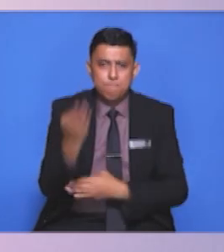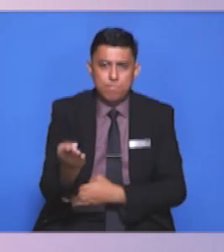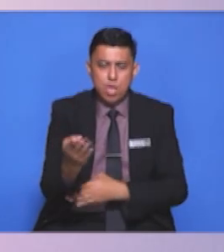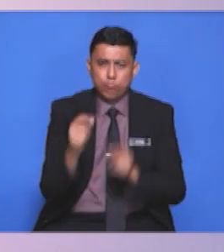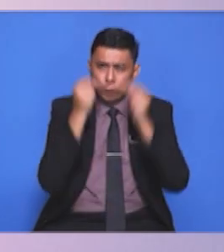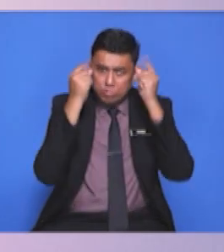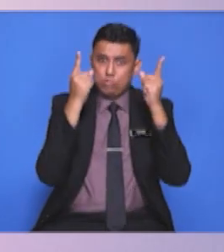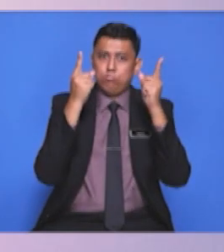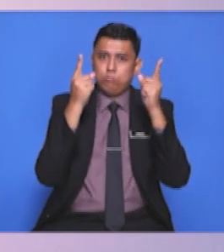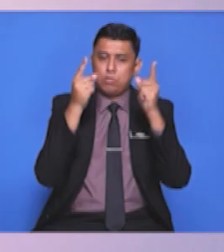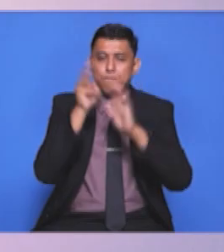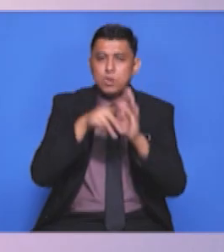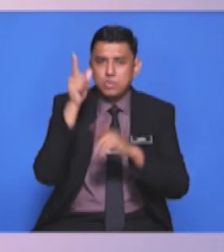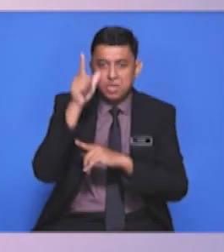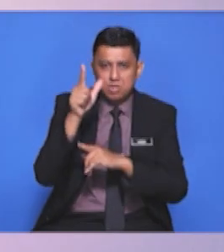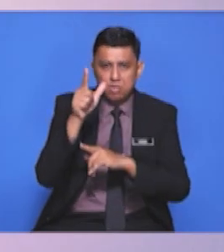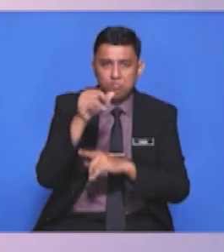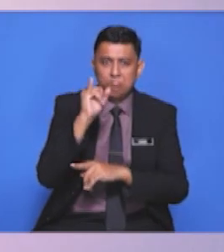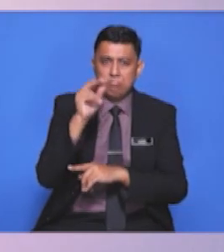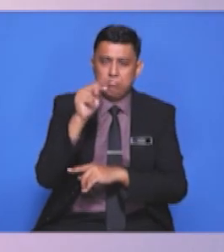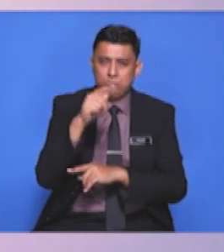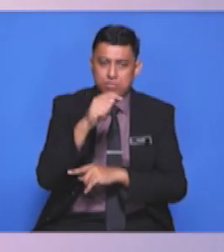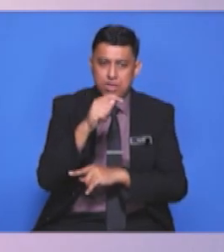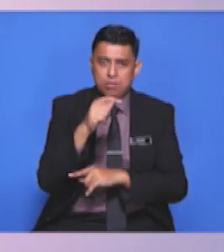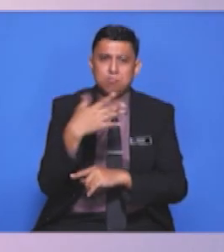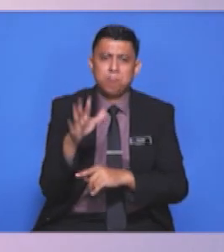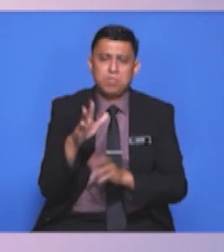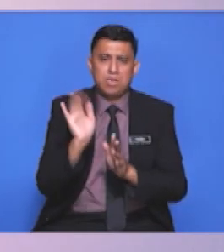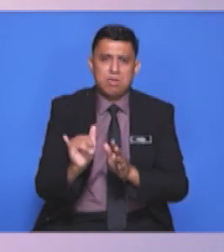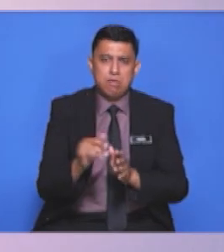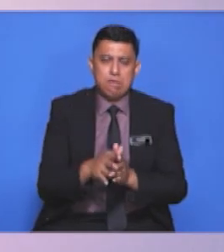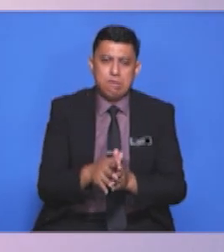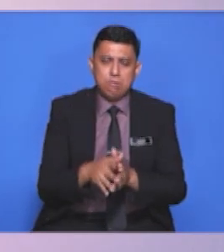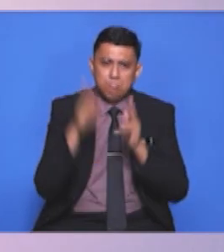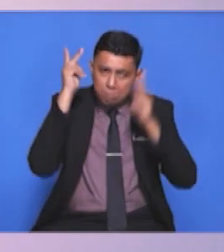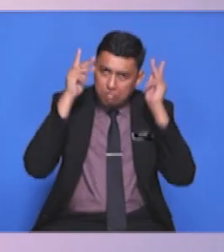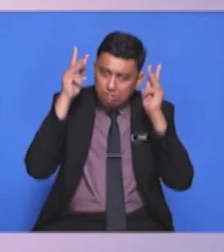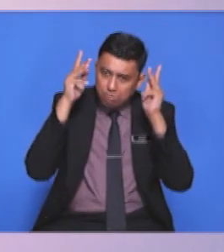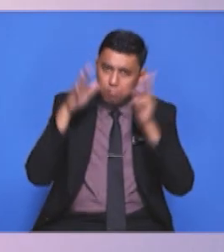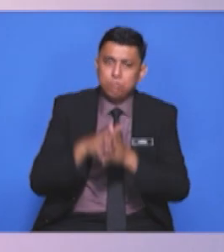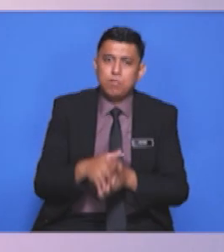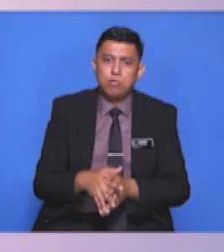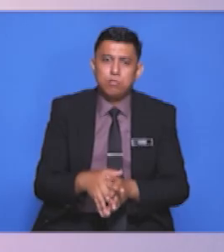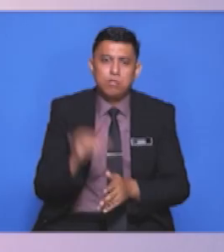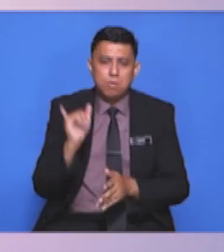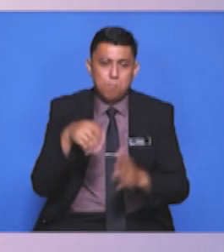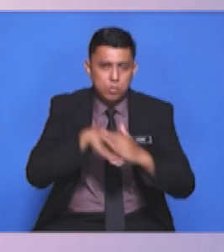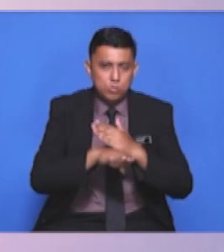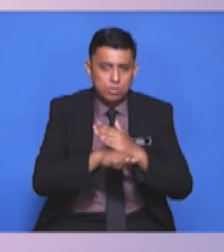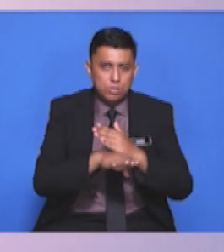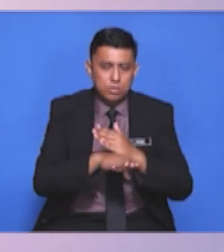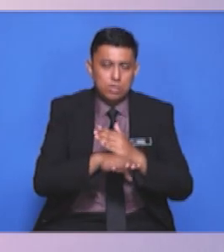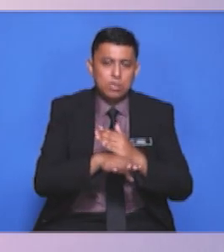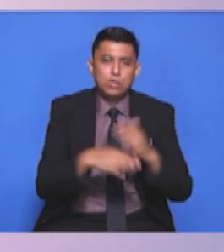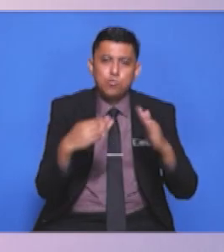intense yin-yang kalau malu dikatakan terentak memasuki perkarangan rumahnya